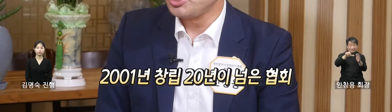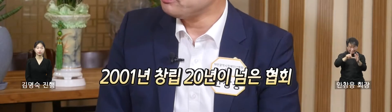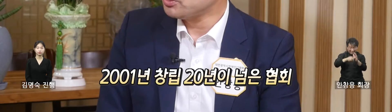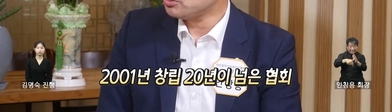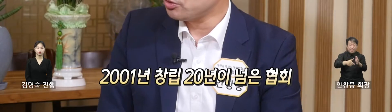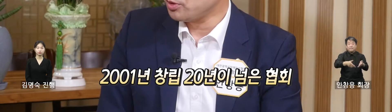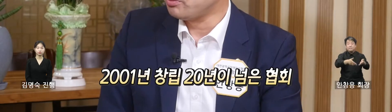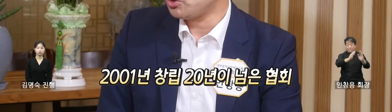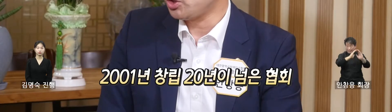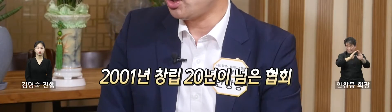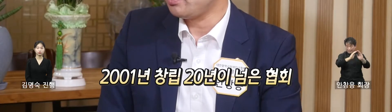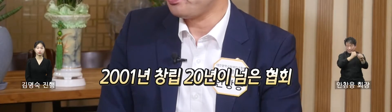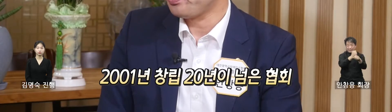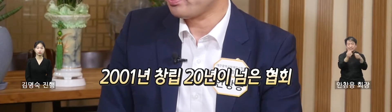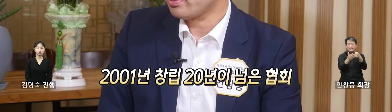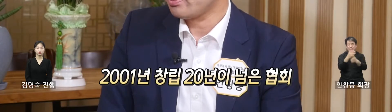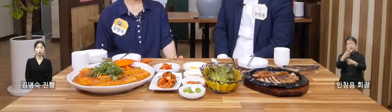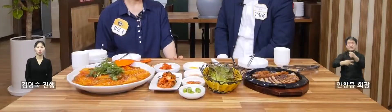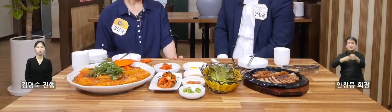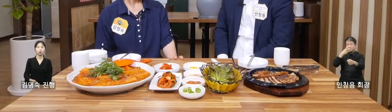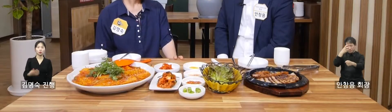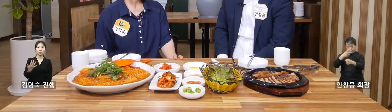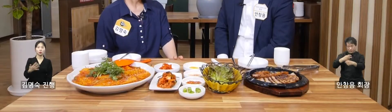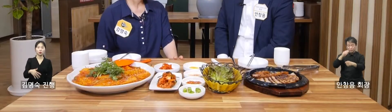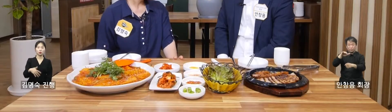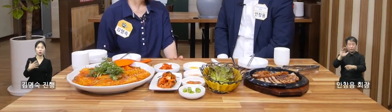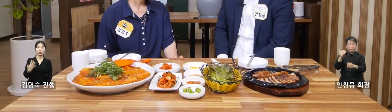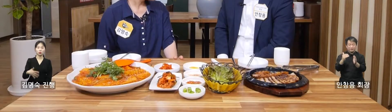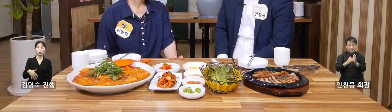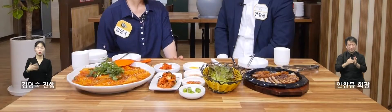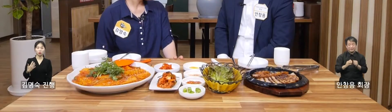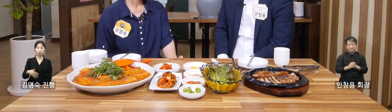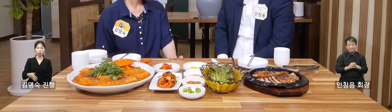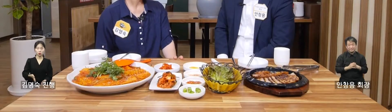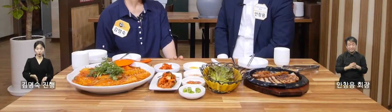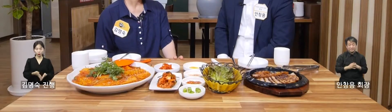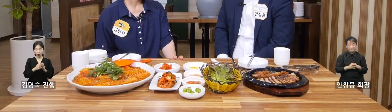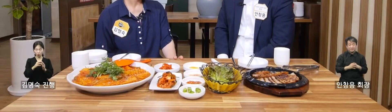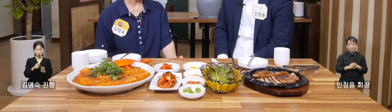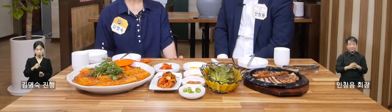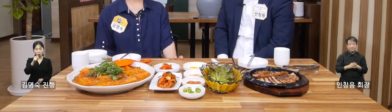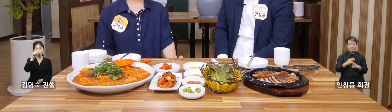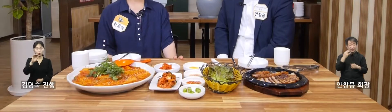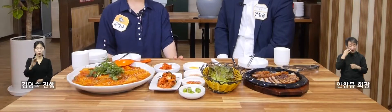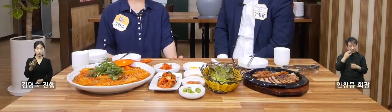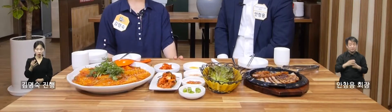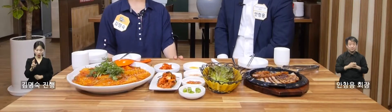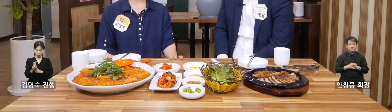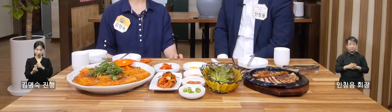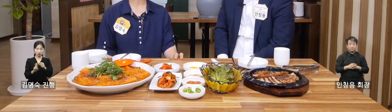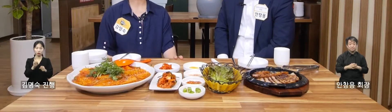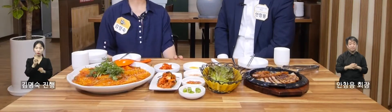이제 20년이 좀 넘었죠. 생긴 지는 그래도 꽤 됐네요. 네. 20년 정도 됐으면